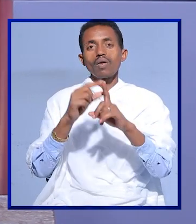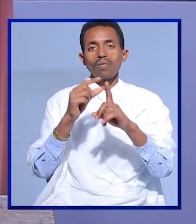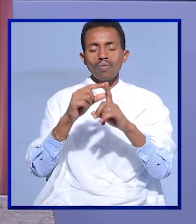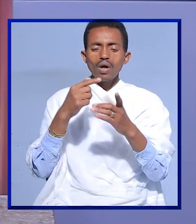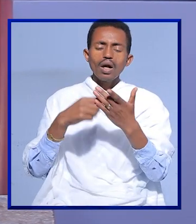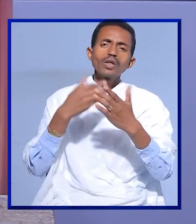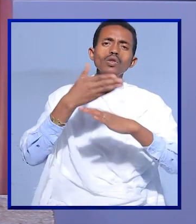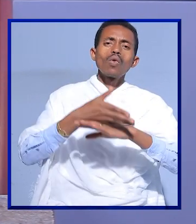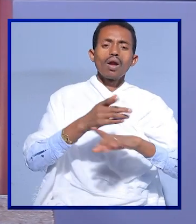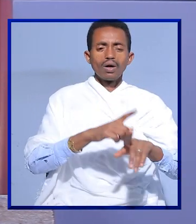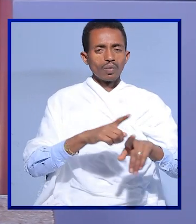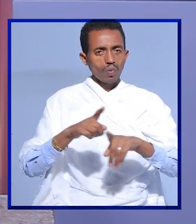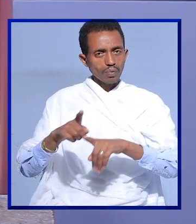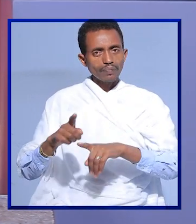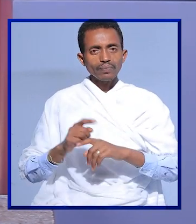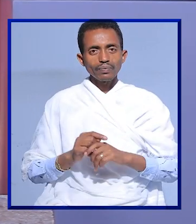ከዚህ በኋላ